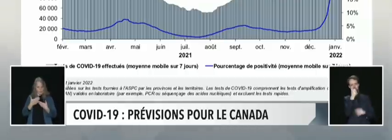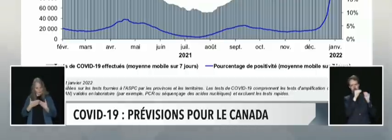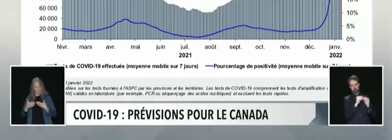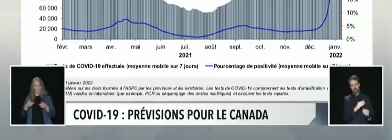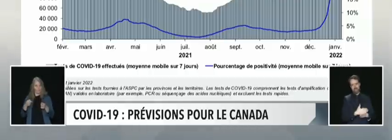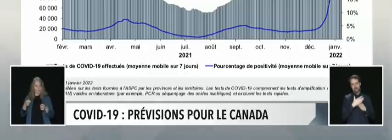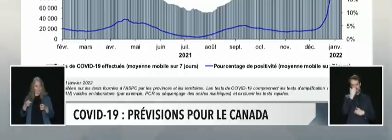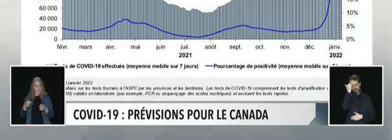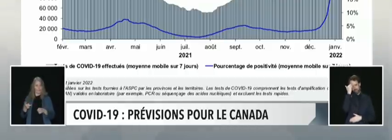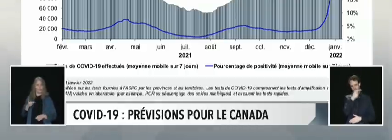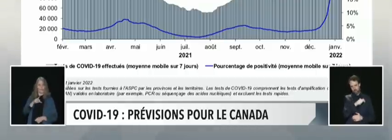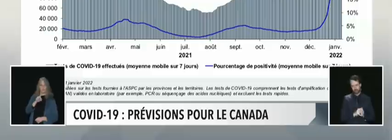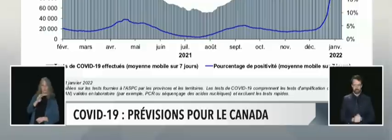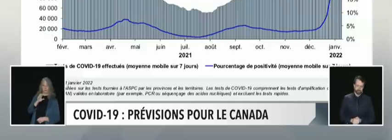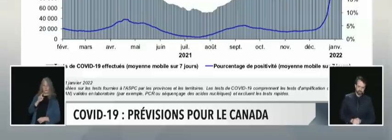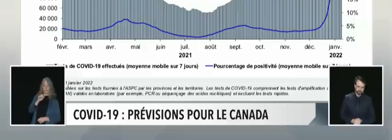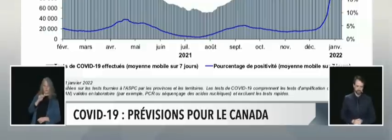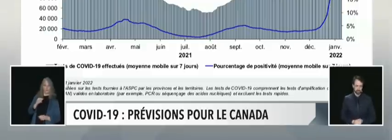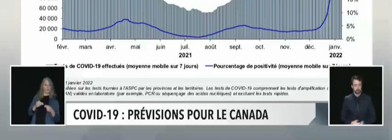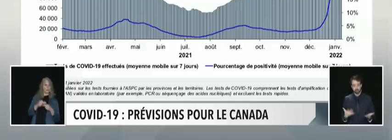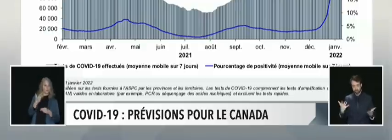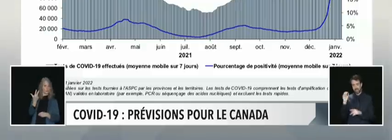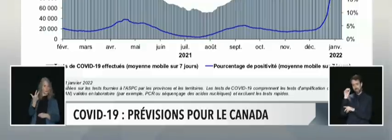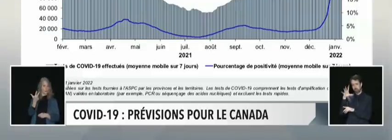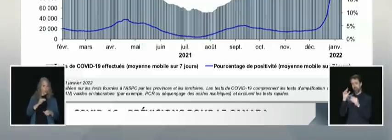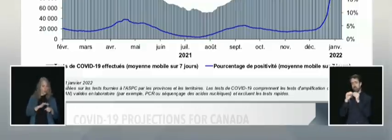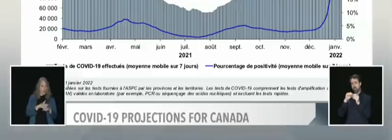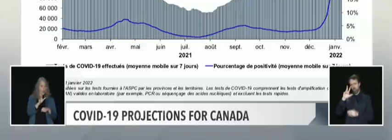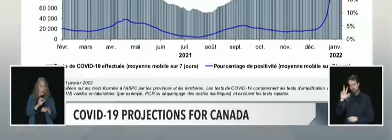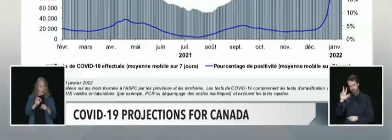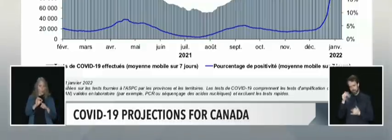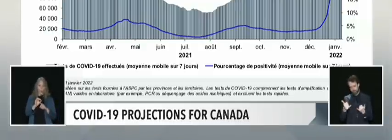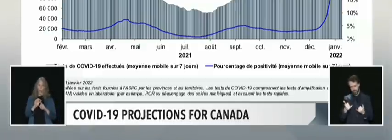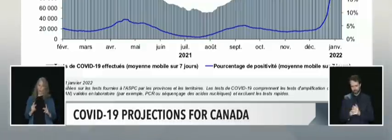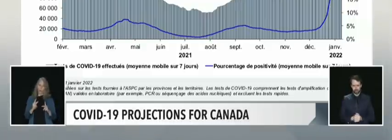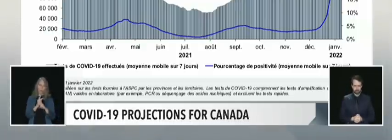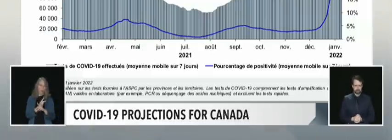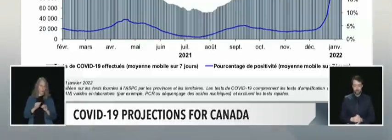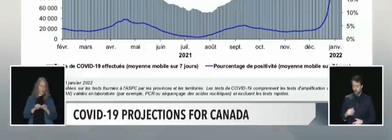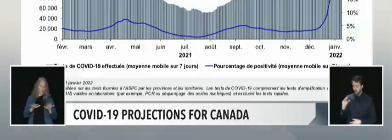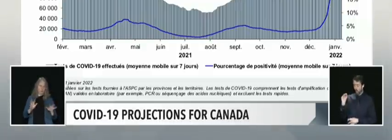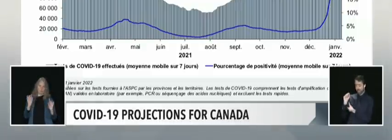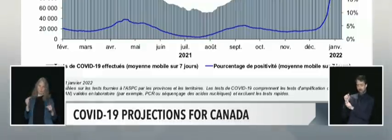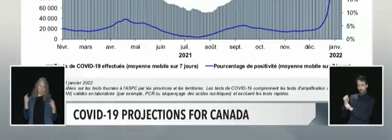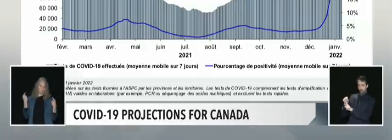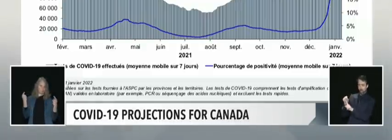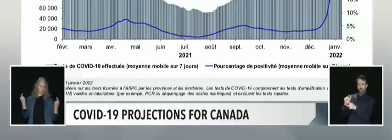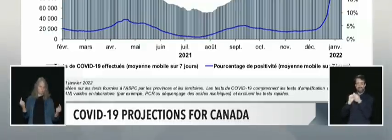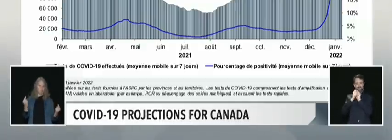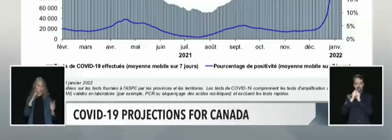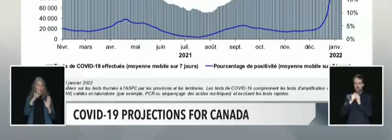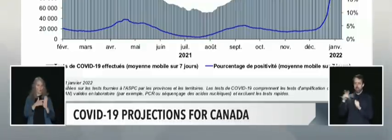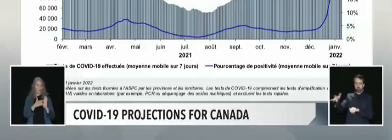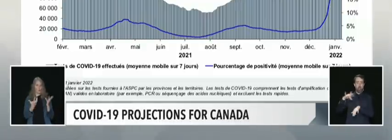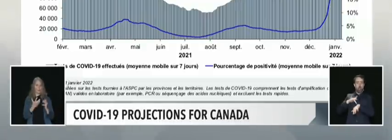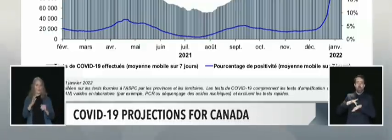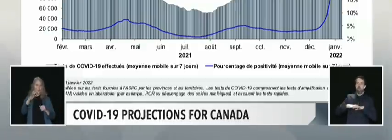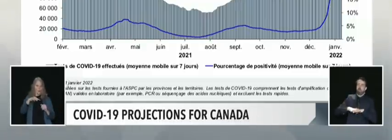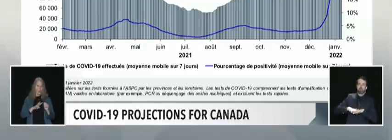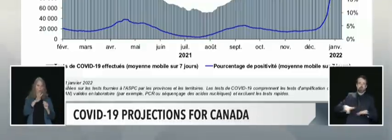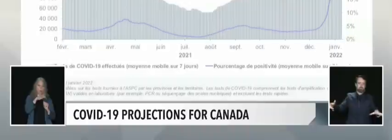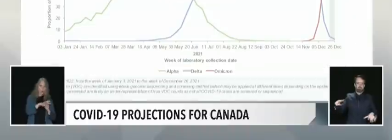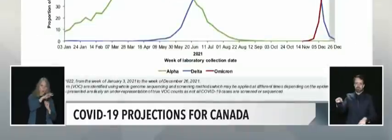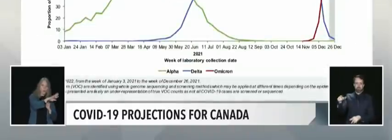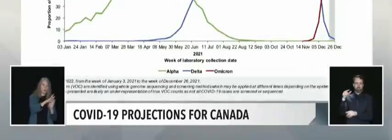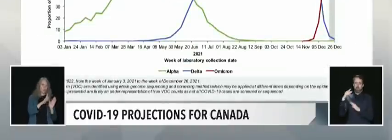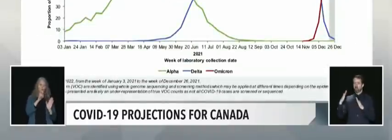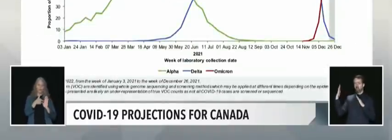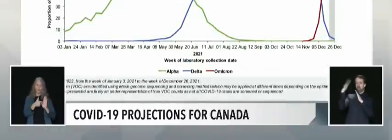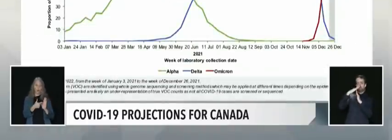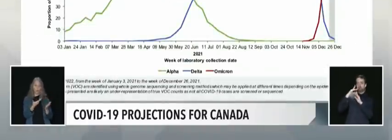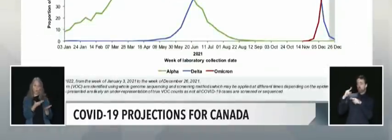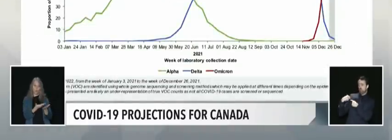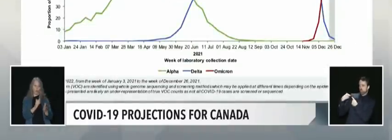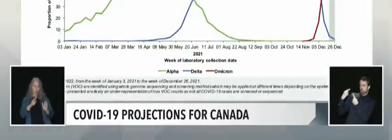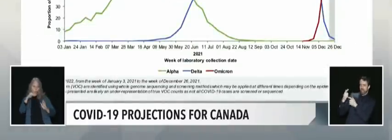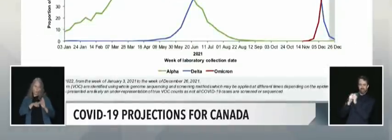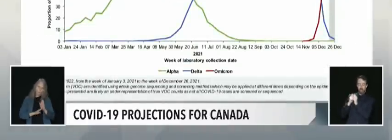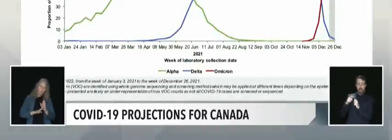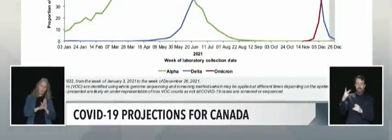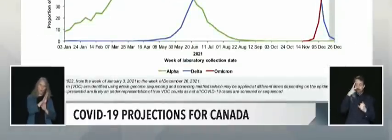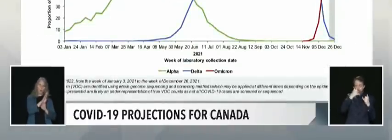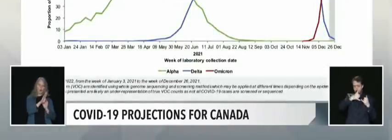-titrage